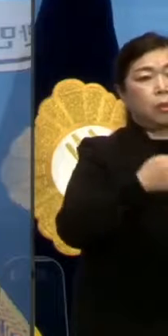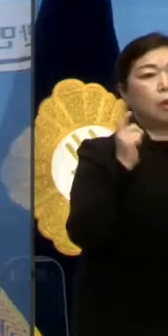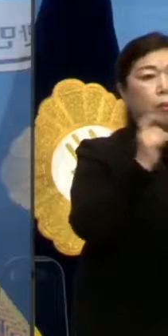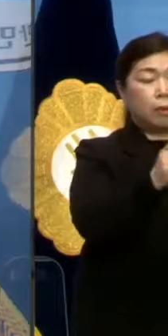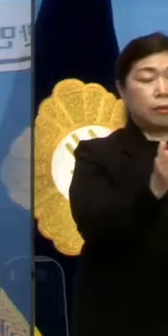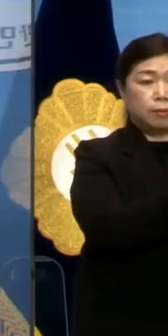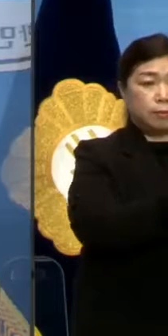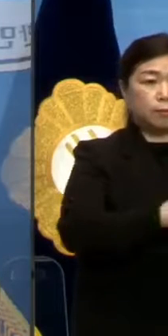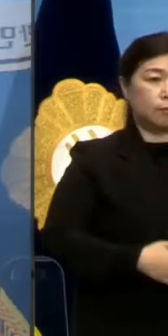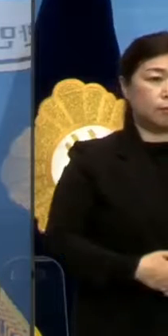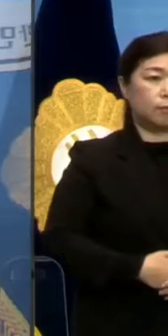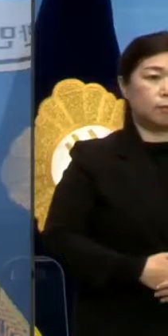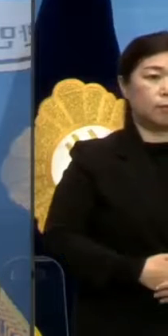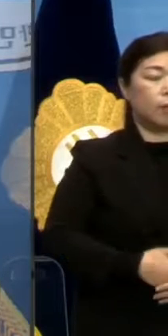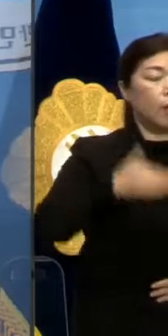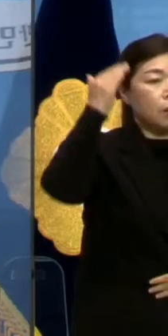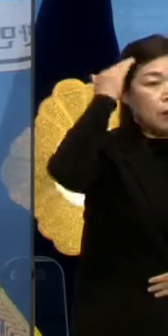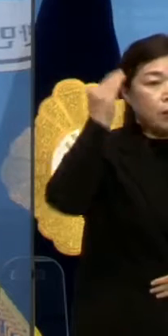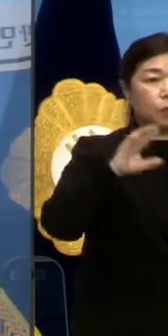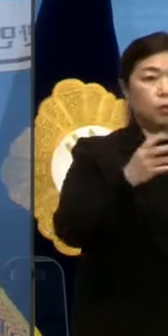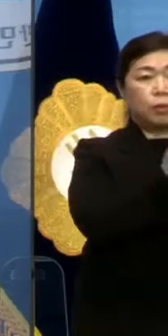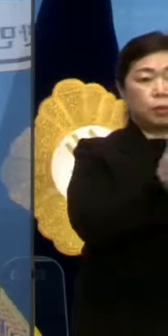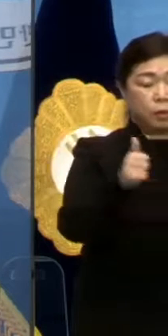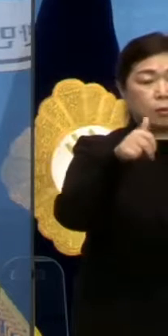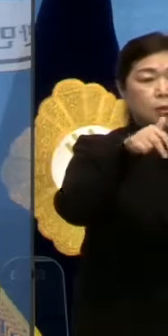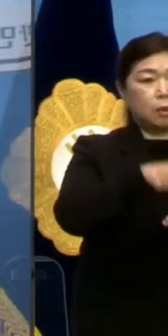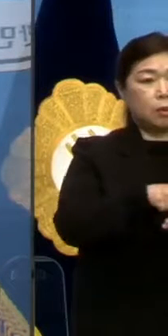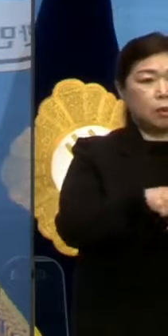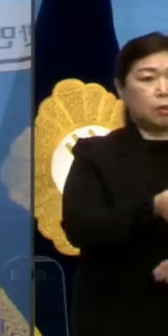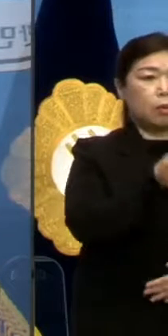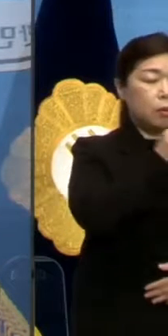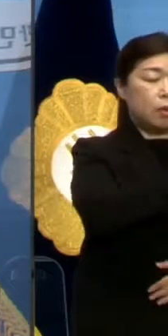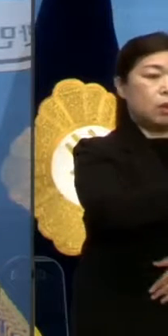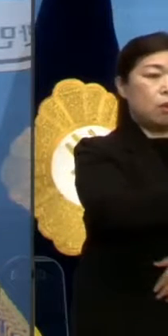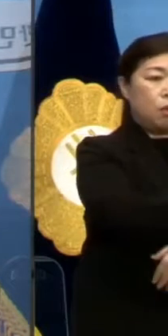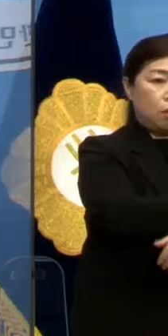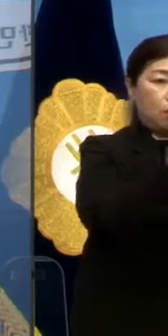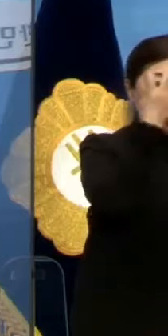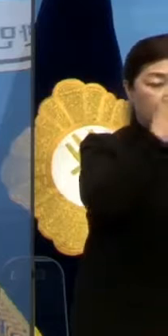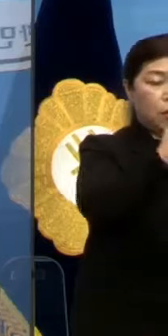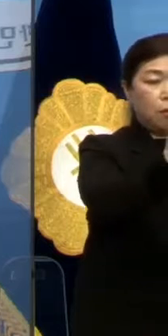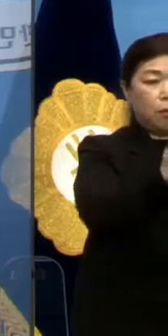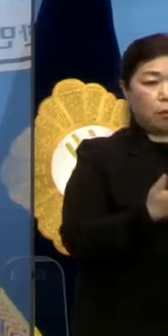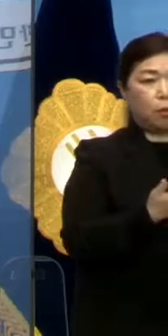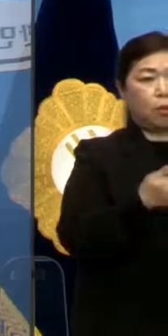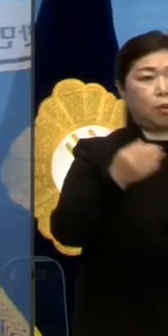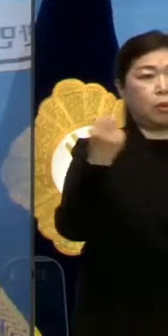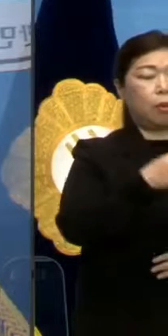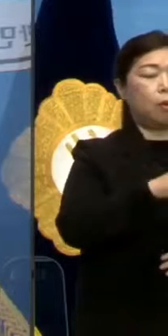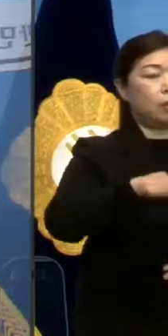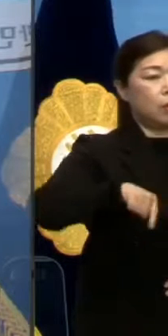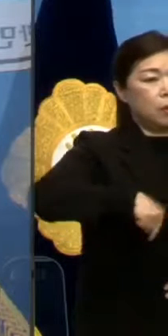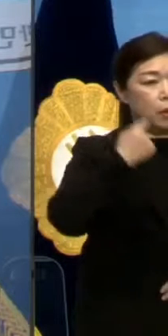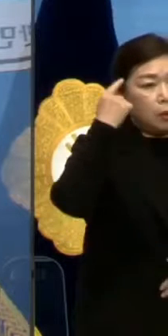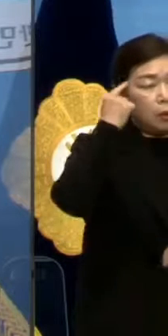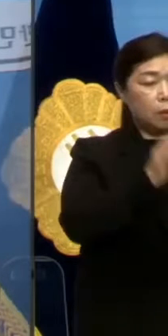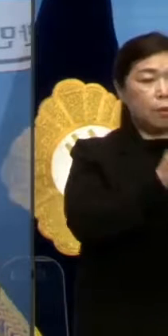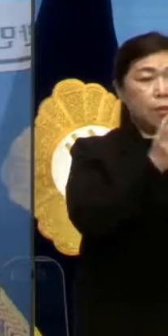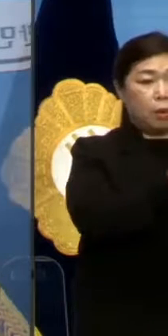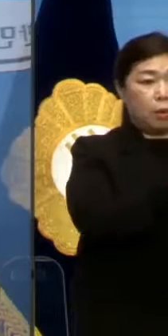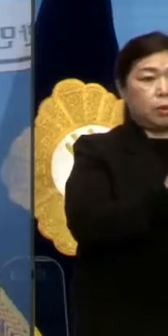강행하였습니다. 대한민국 국민으로서 최소한의 인권을 보장받을 수 있고 자의적 법 집행이